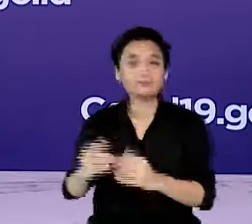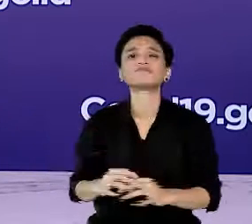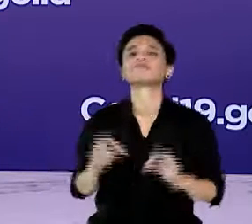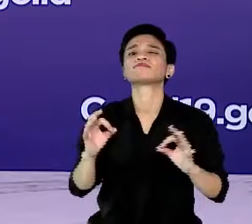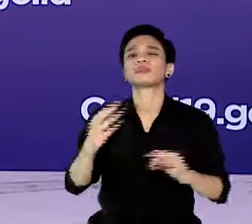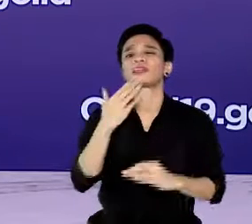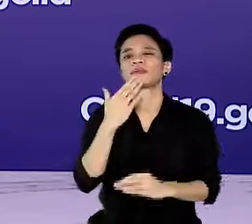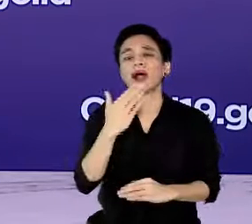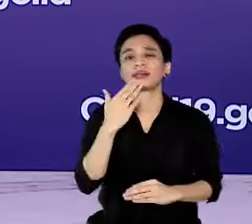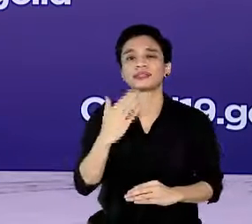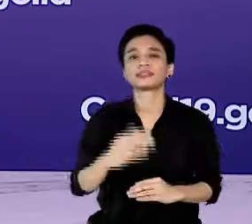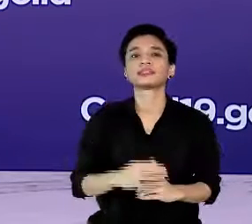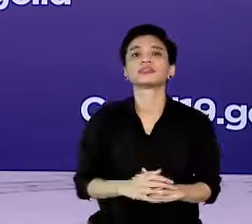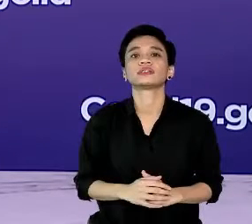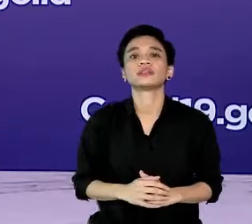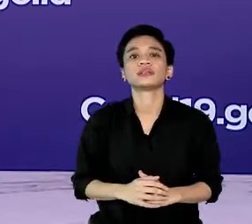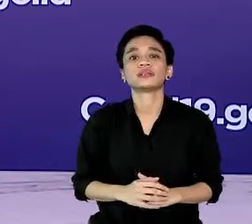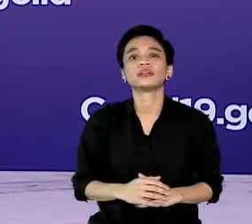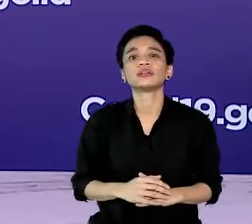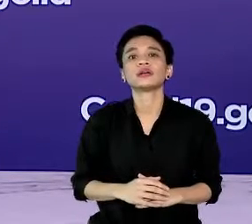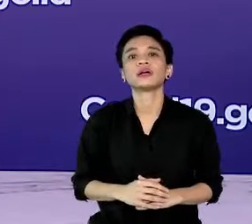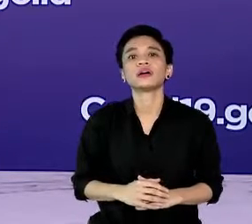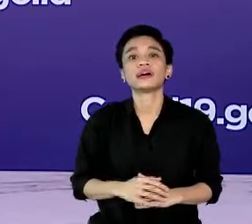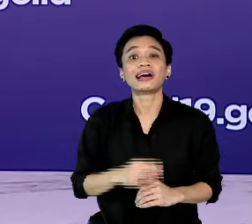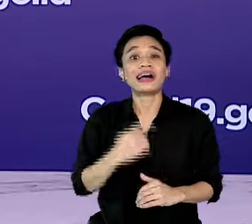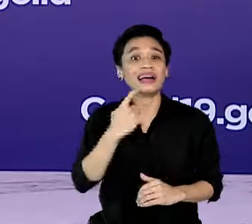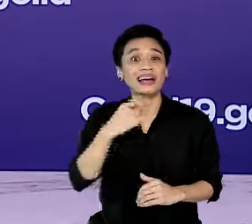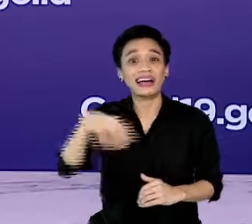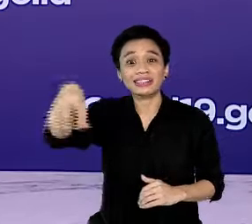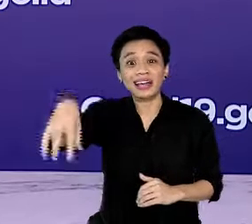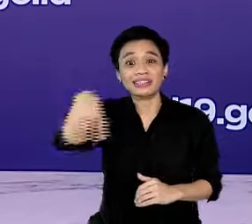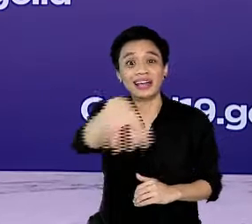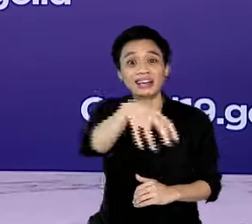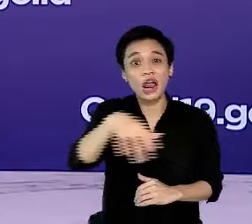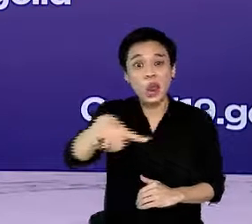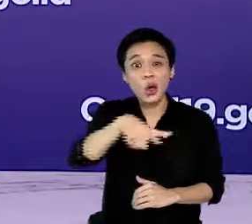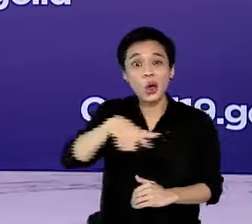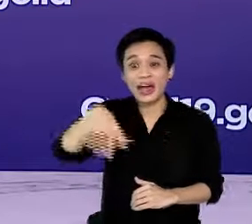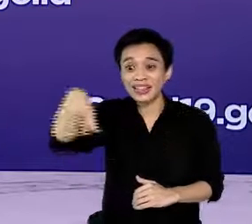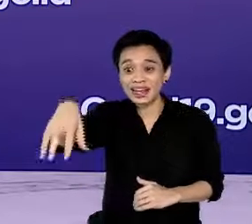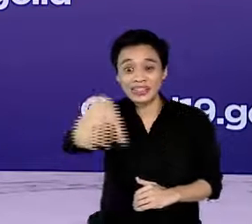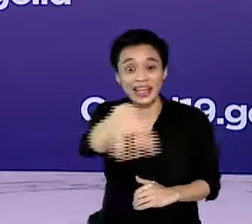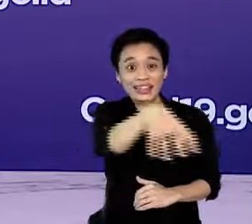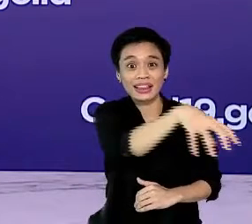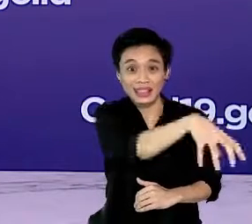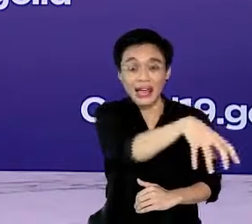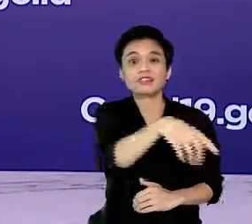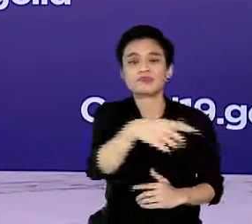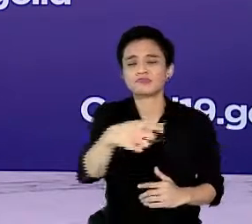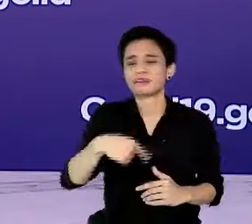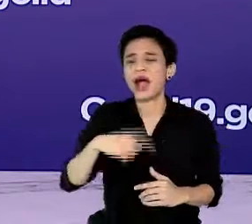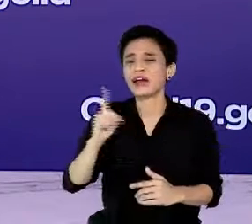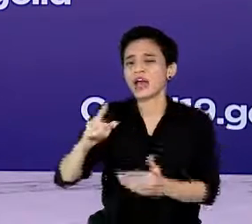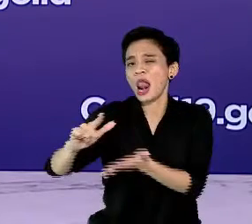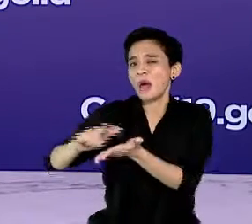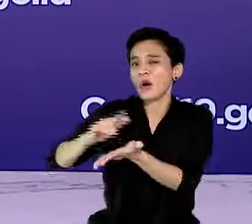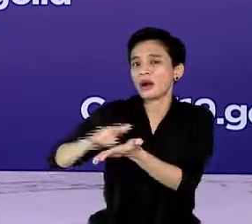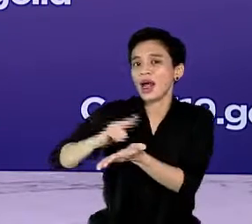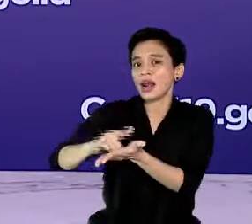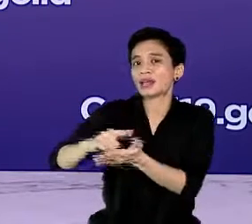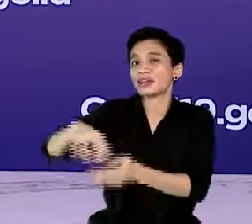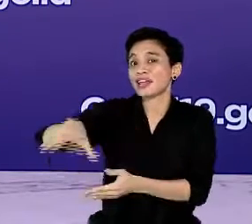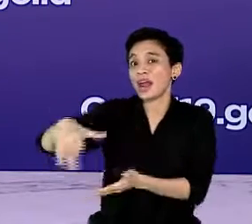terkait dengan hambatan pembentukan posko desa atau kelurahan berdasarkan laporan Satgas daerah secara rutin